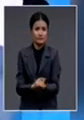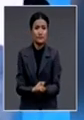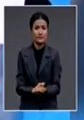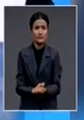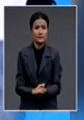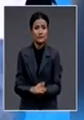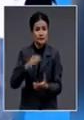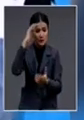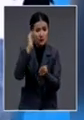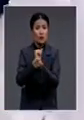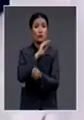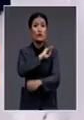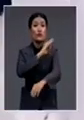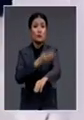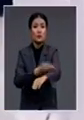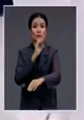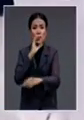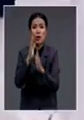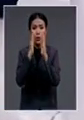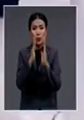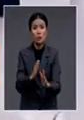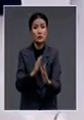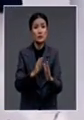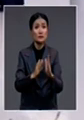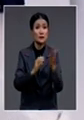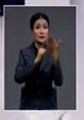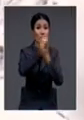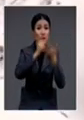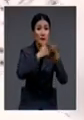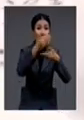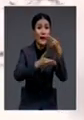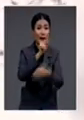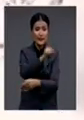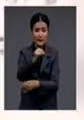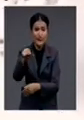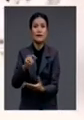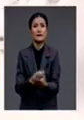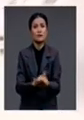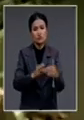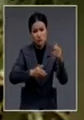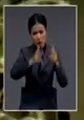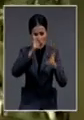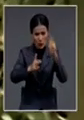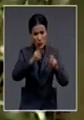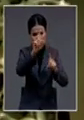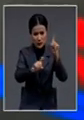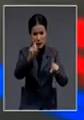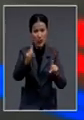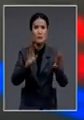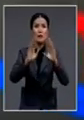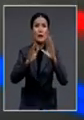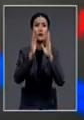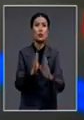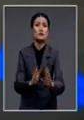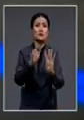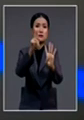ของฟิลิปปินส์ก็ระบุว่าได้สังหารผู้ต้องสงสัยในคดียาเสพติดไปแล้วเนี่ยจนกระทั่งวันนี้เนี่ยตัวเลขก็คือเกือบ 4,000